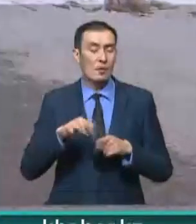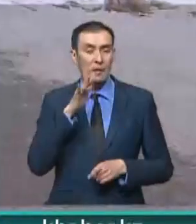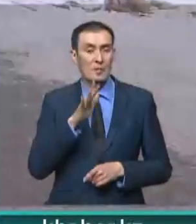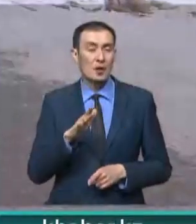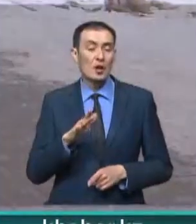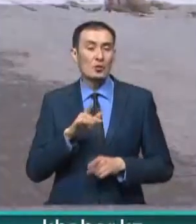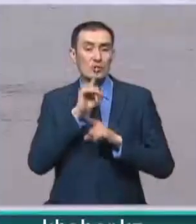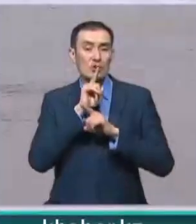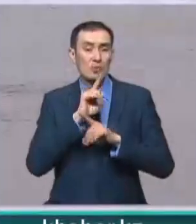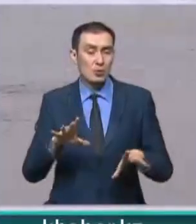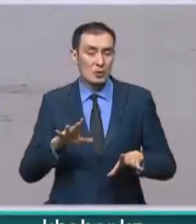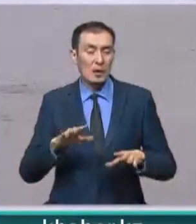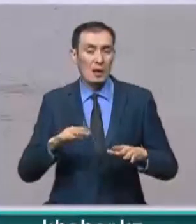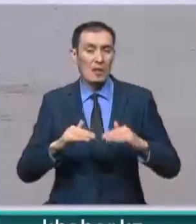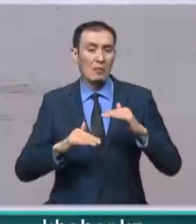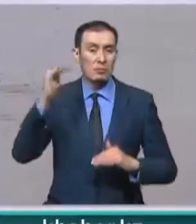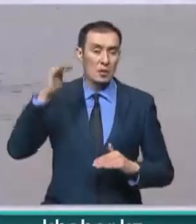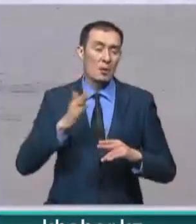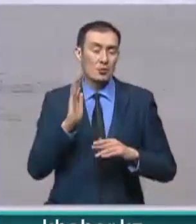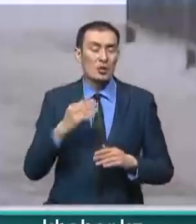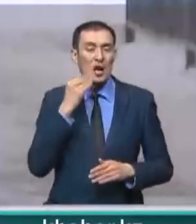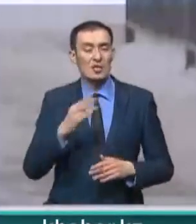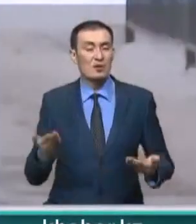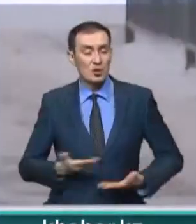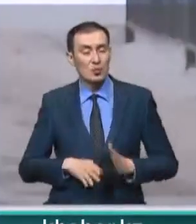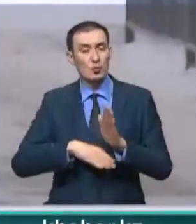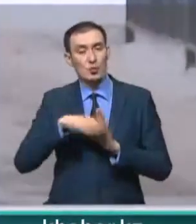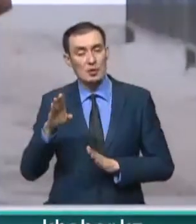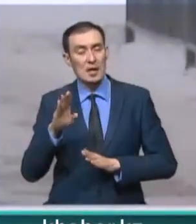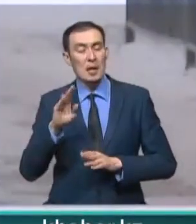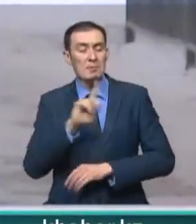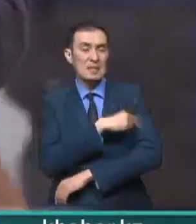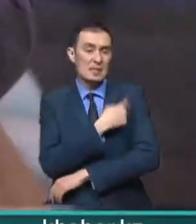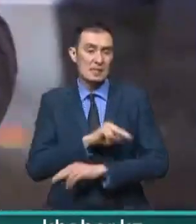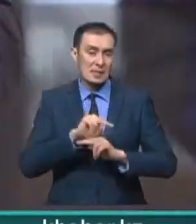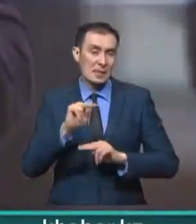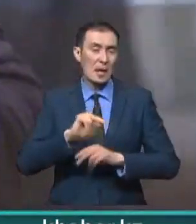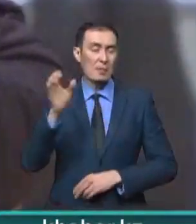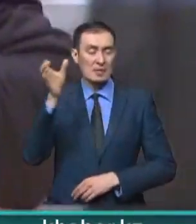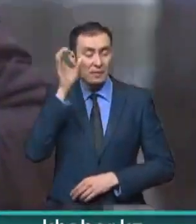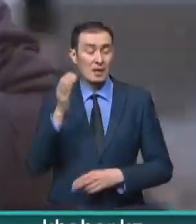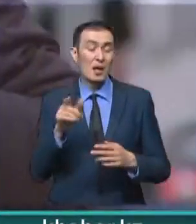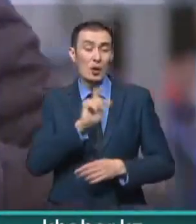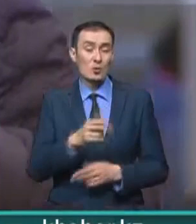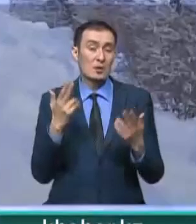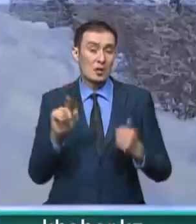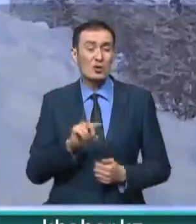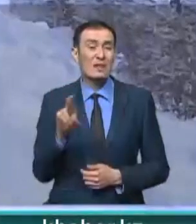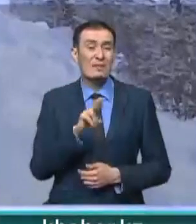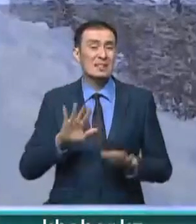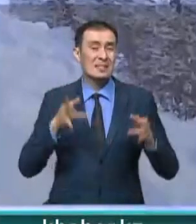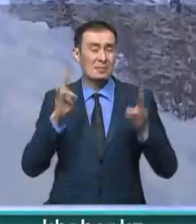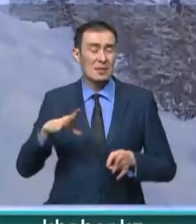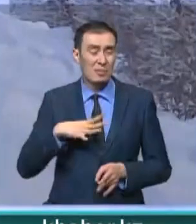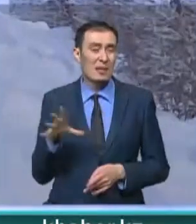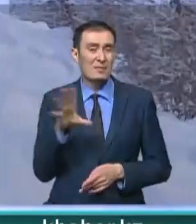станет социального неравенства, повысится качество жизни, медицины и образования. Жители страны признаются, что январские события стали